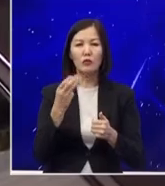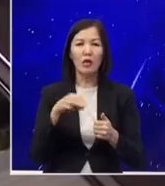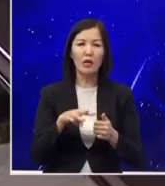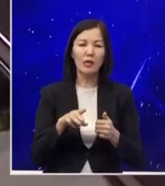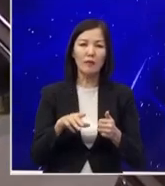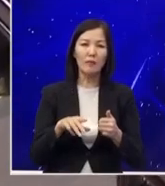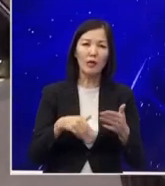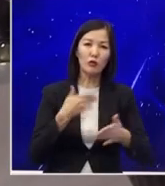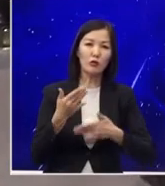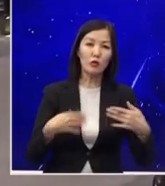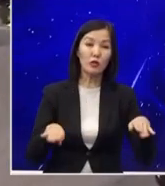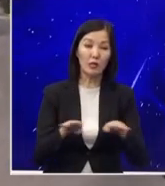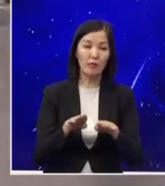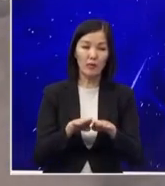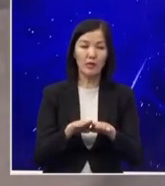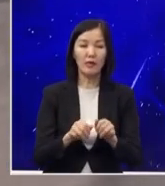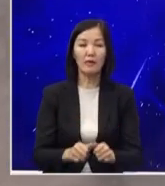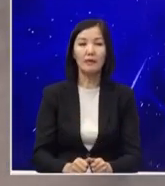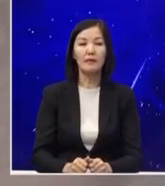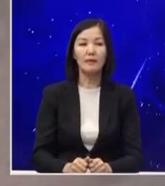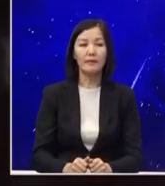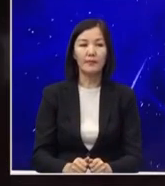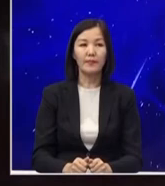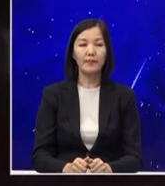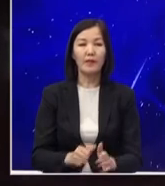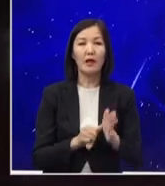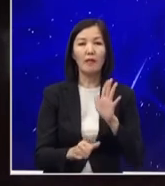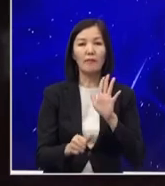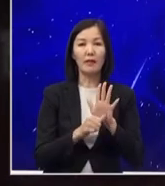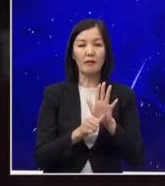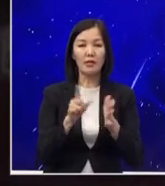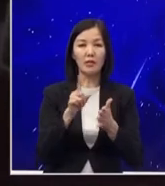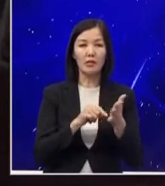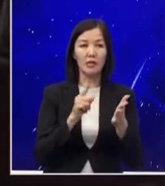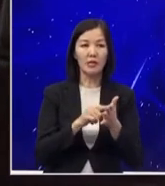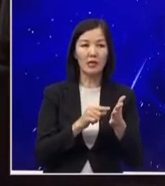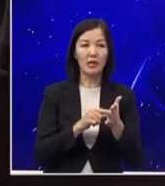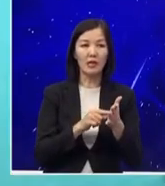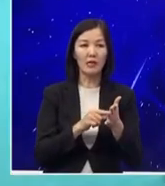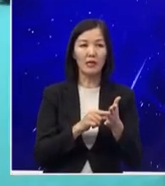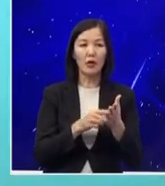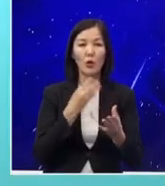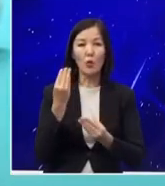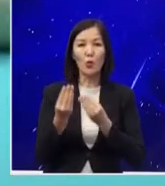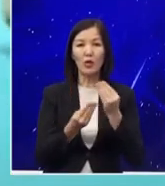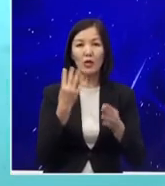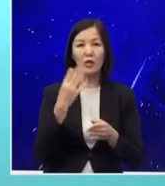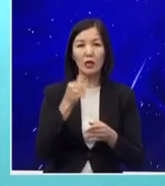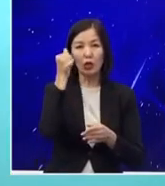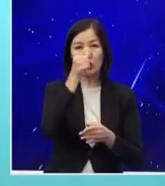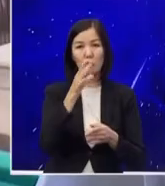өтетін кездері аз емес дейді Бақыт Туғанбаев. 66 жастағы зейнеткердің тастаяқты серік еткеніне 40 жылдан